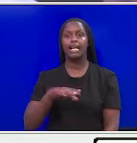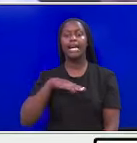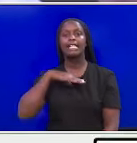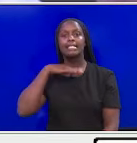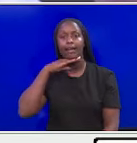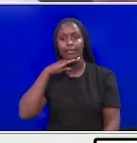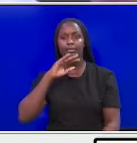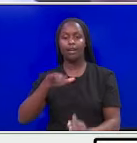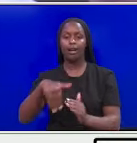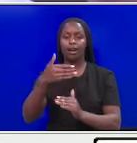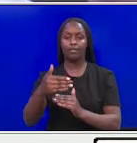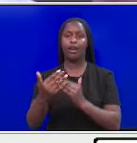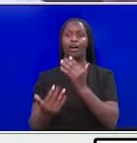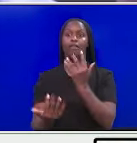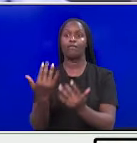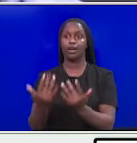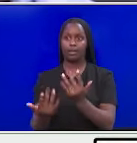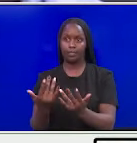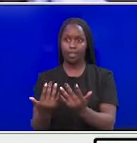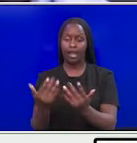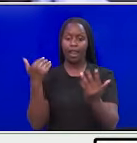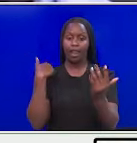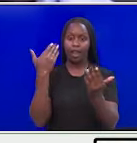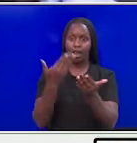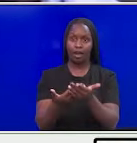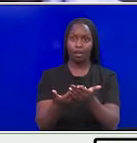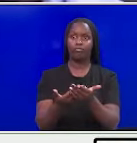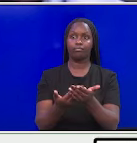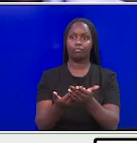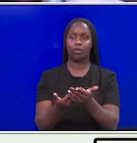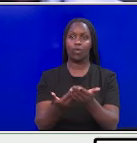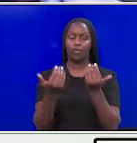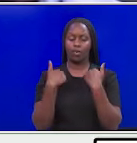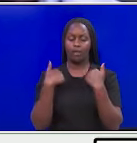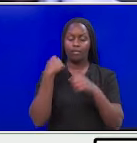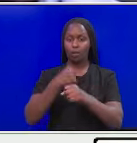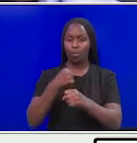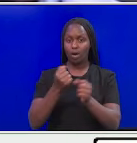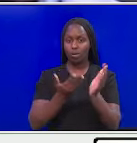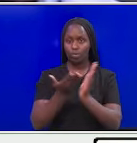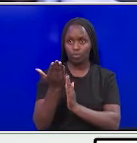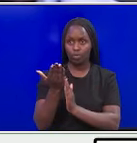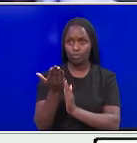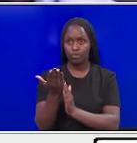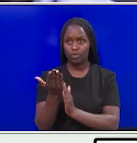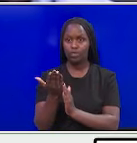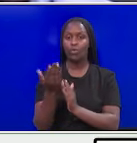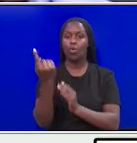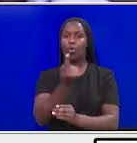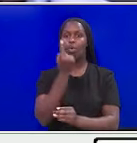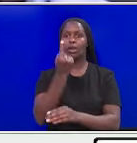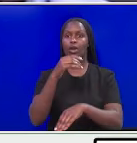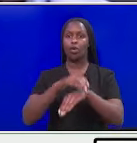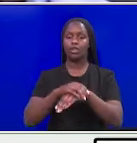of fire incidents, and as per now we've looked through and were able to get